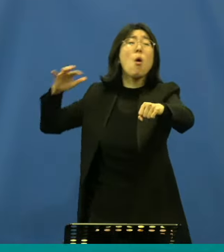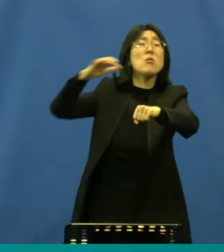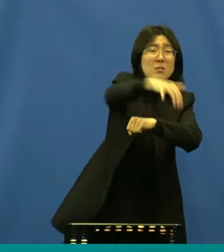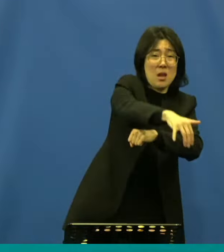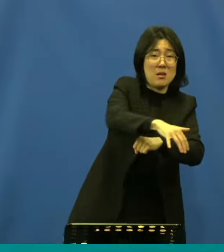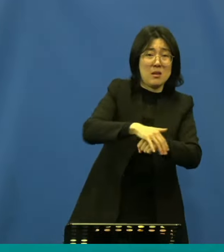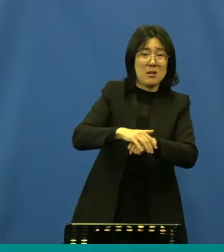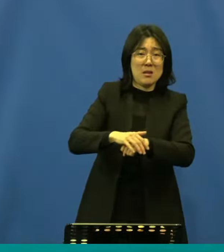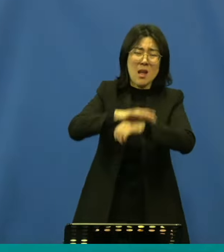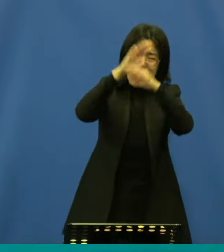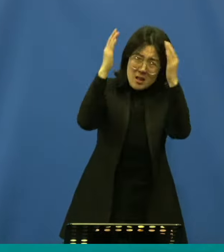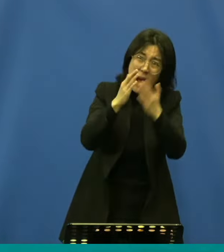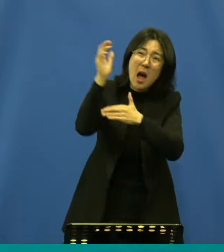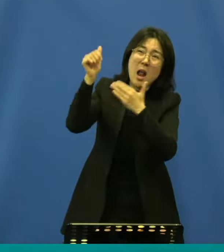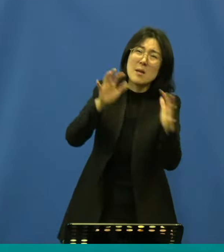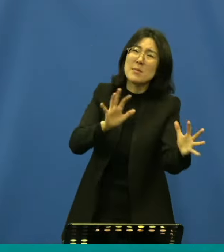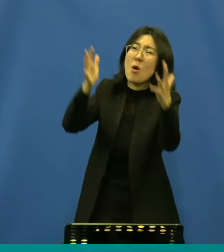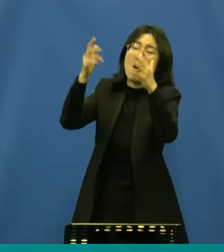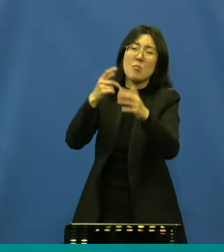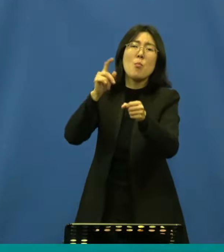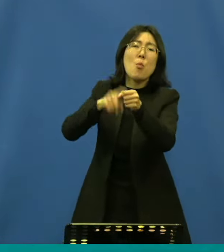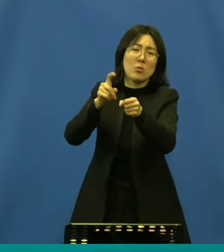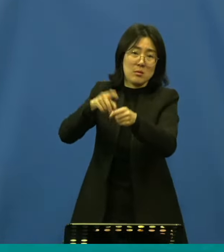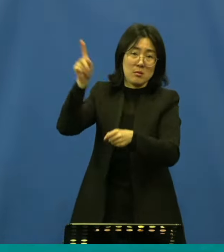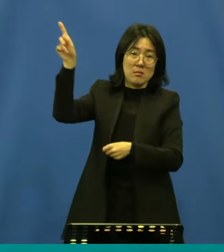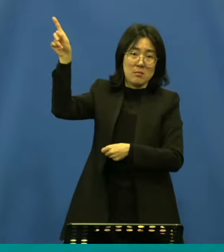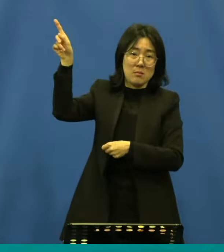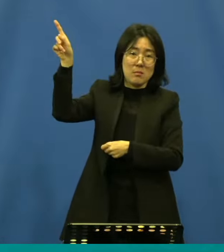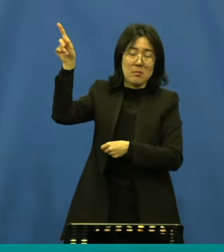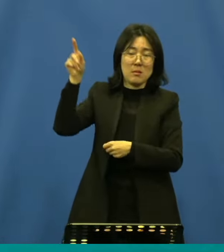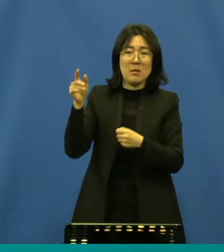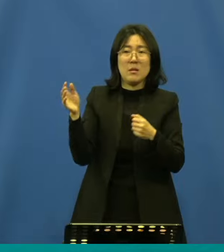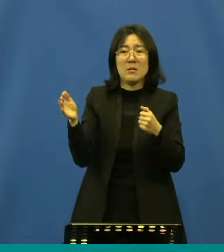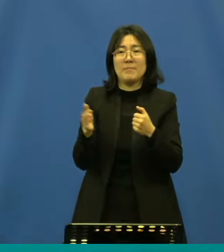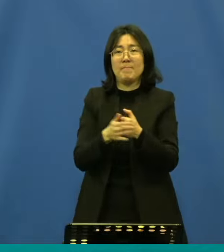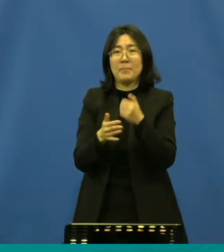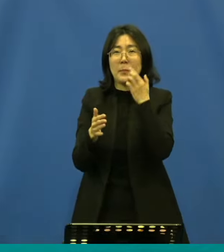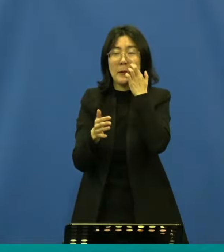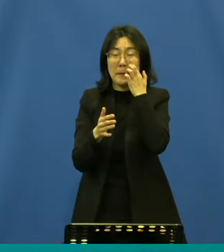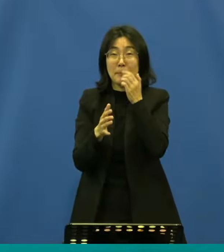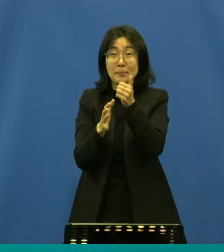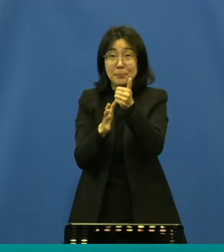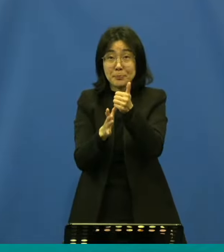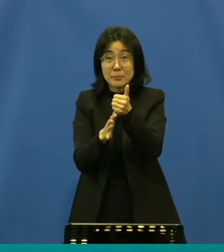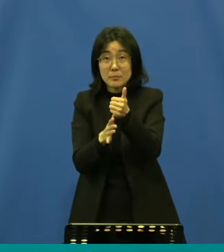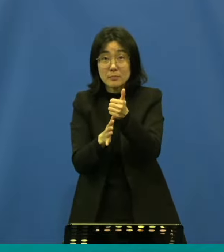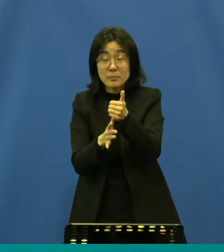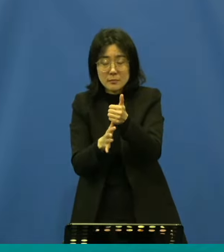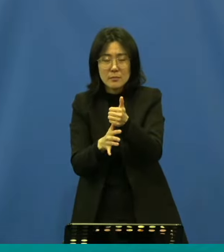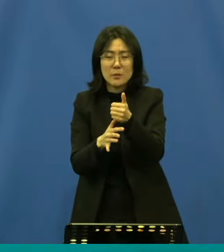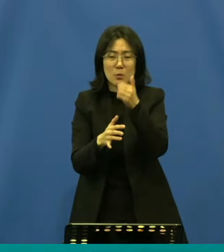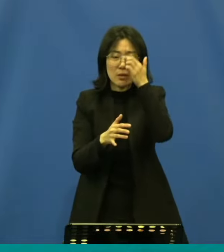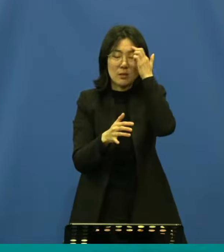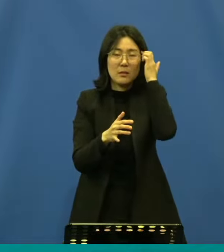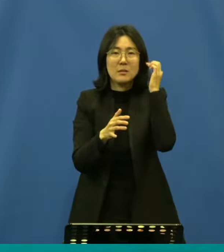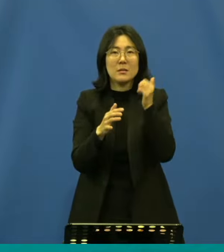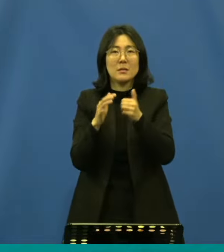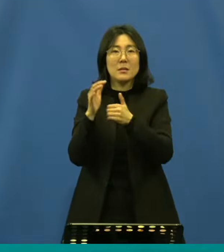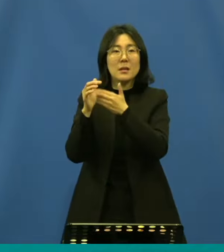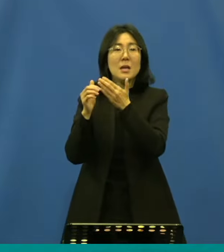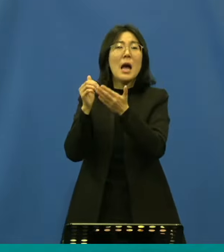겉으로는 잘 안 보입니다. 근데 속 깊이 들여다보면, 탐사를 하면 그 분노의 대상이 하나님이라는